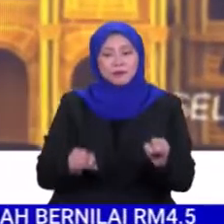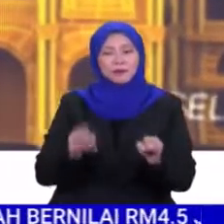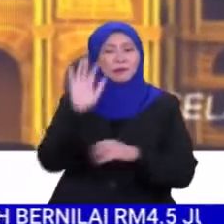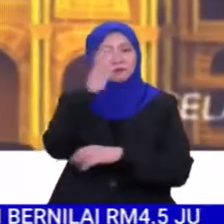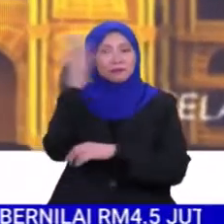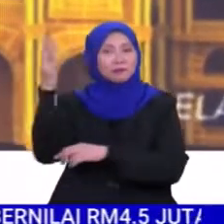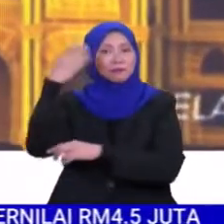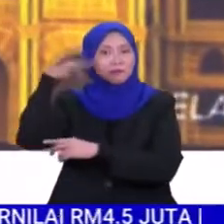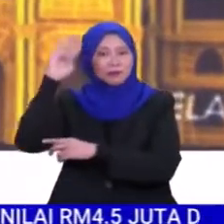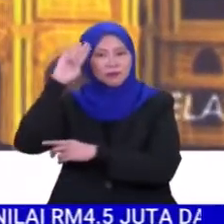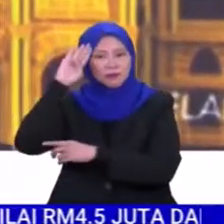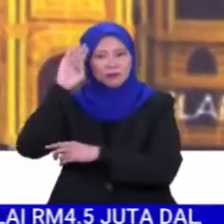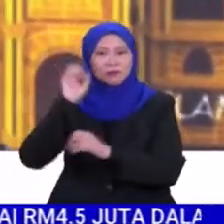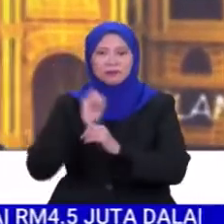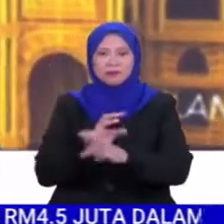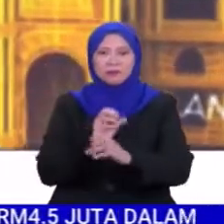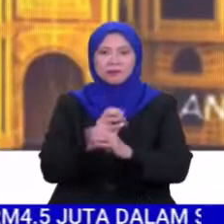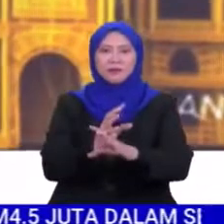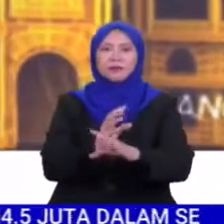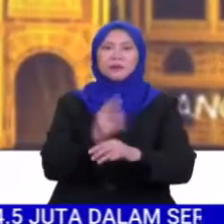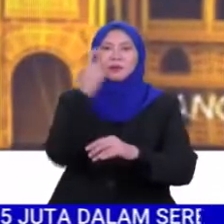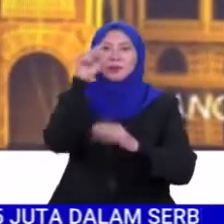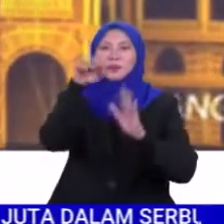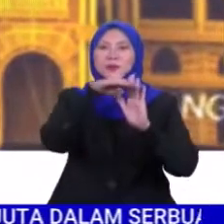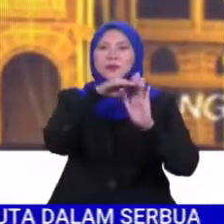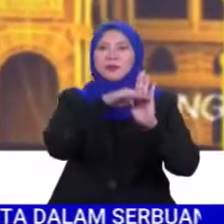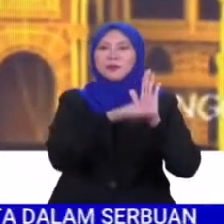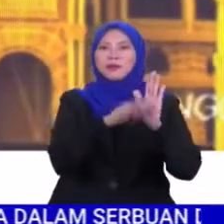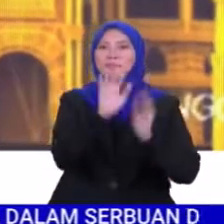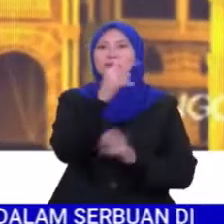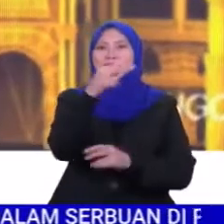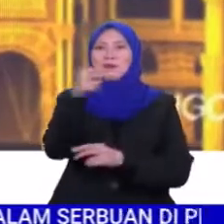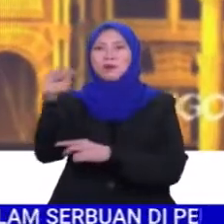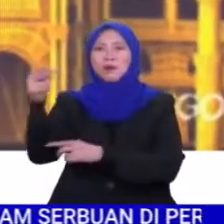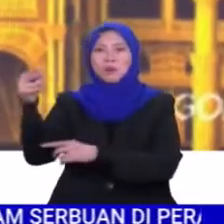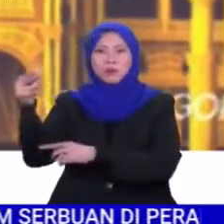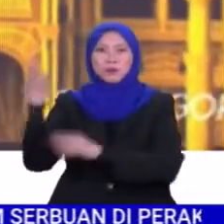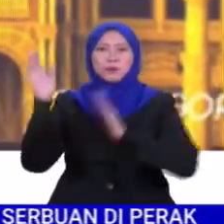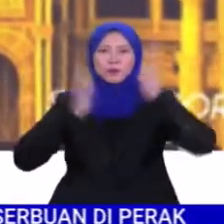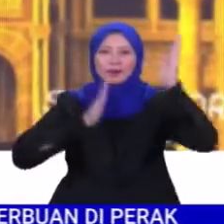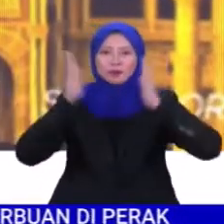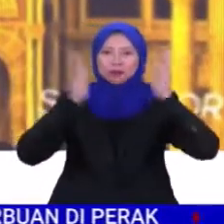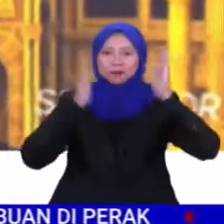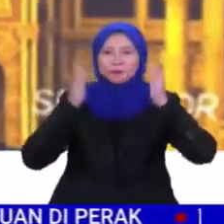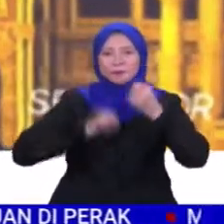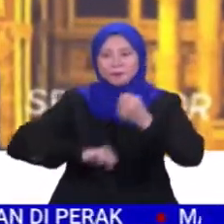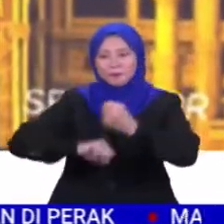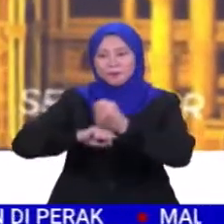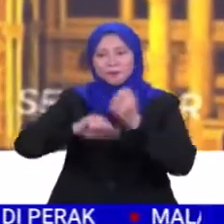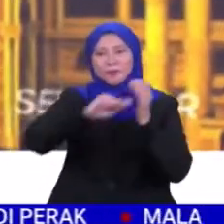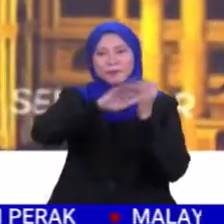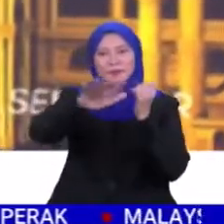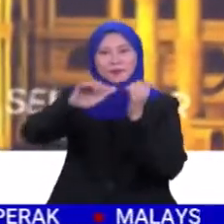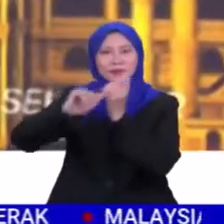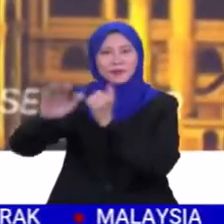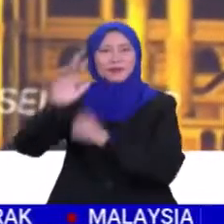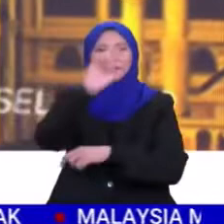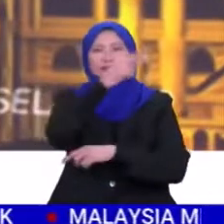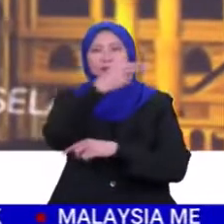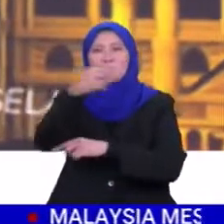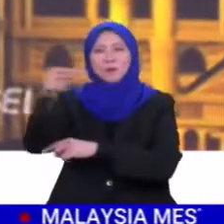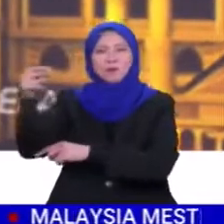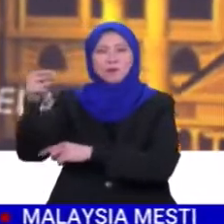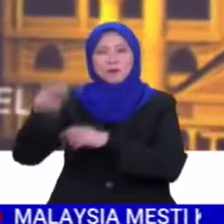terus memperlihatkan usaha medali sasikan agenda penghijauan belisia ini sekaligus menyokong Kevin penghijauan melicia